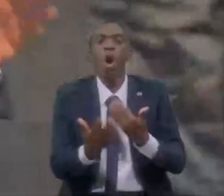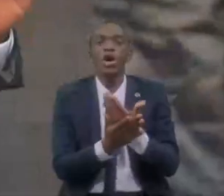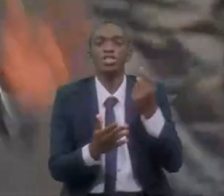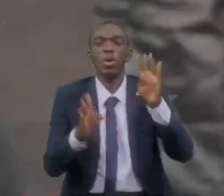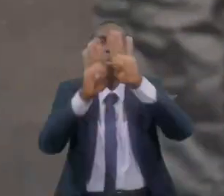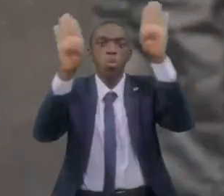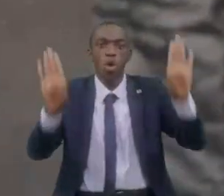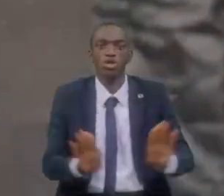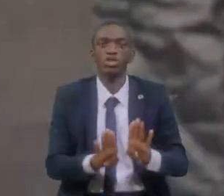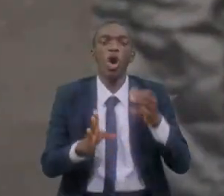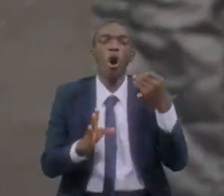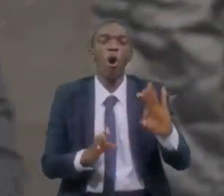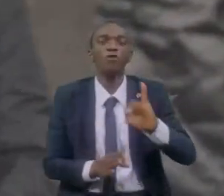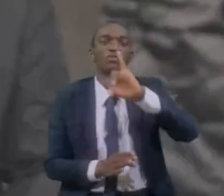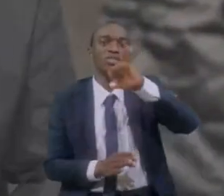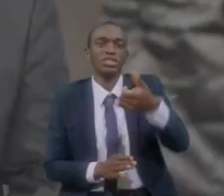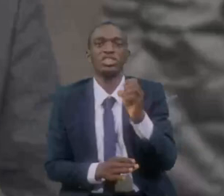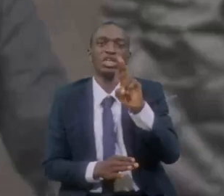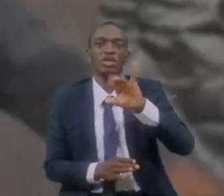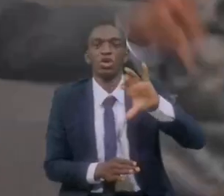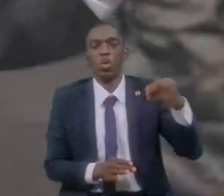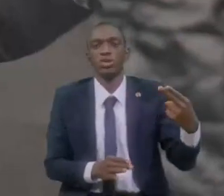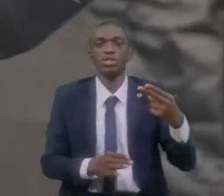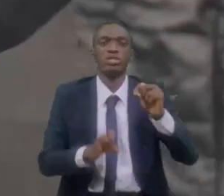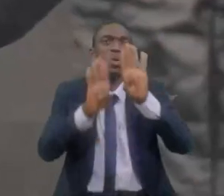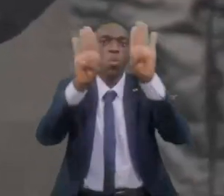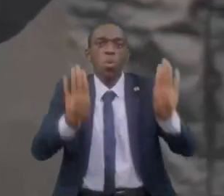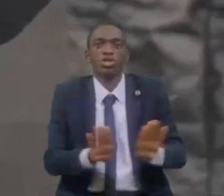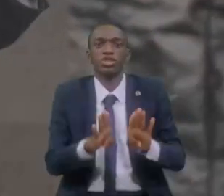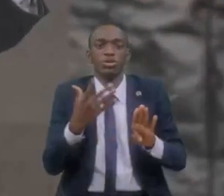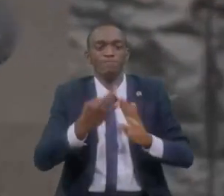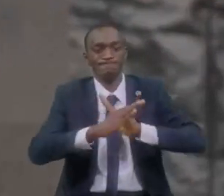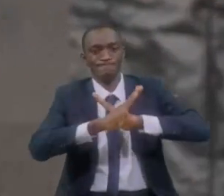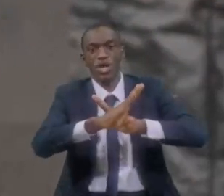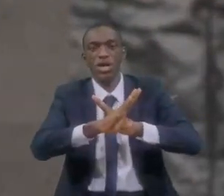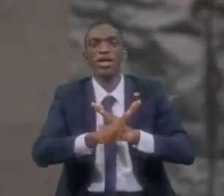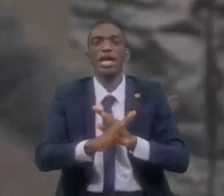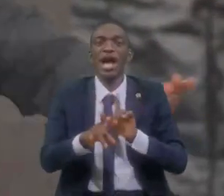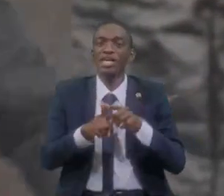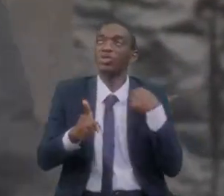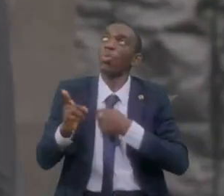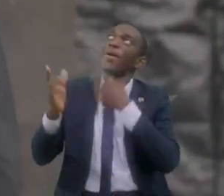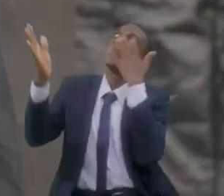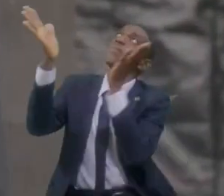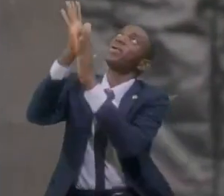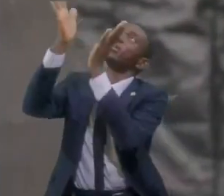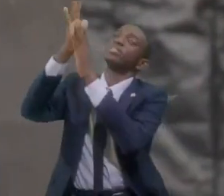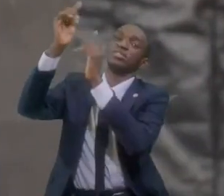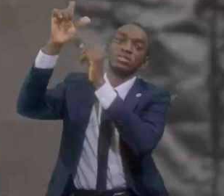Toutes les murailles de Jéricho, les murs de démarcation, quand nous crions les louanges de